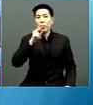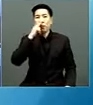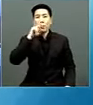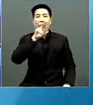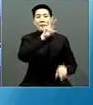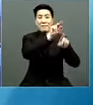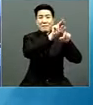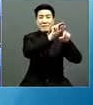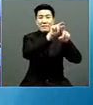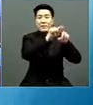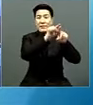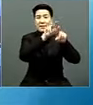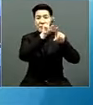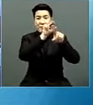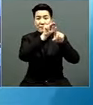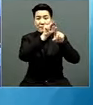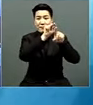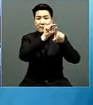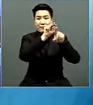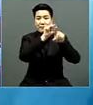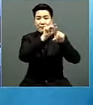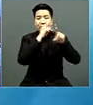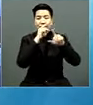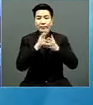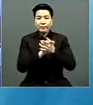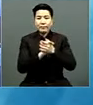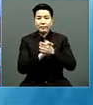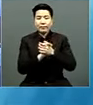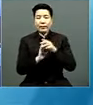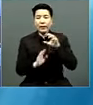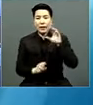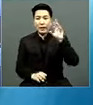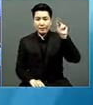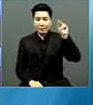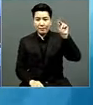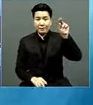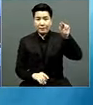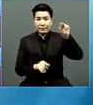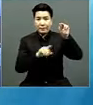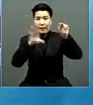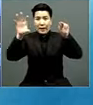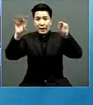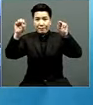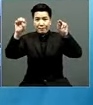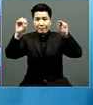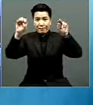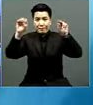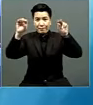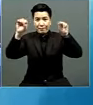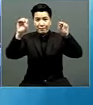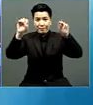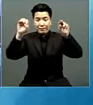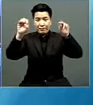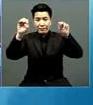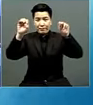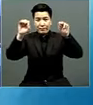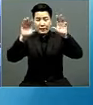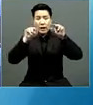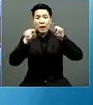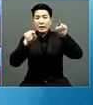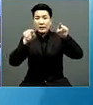น 50% ขวาท่านโทษครับ 30% ซ้ายบน 50% ขวาบนนะครับ